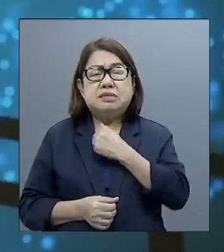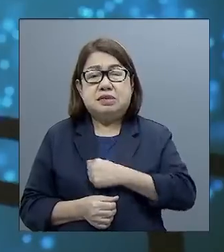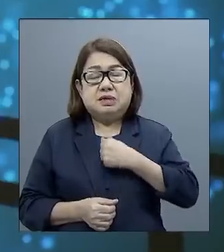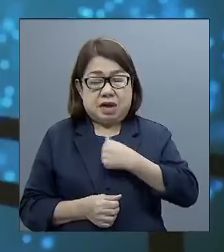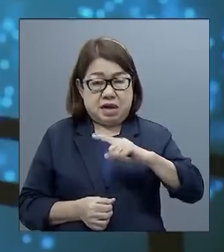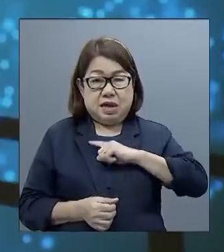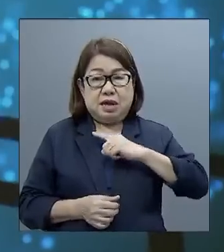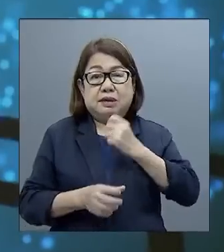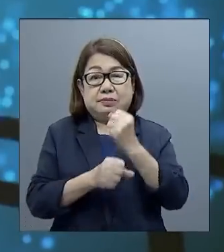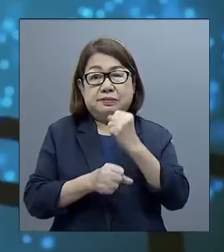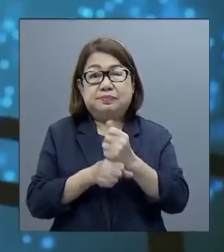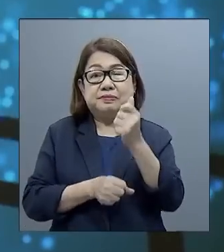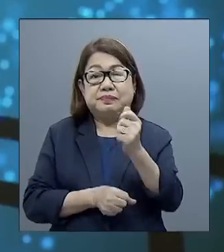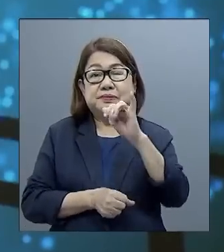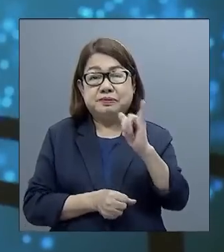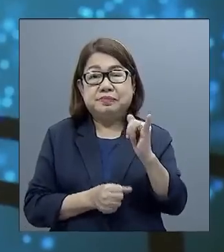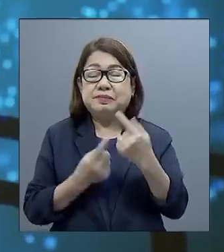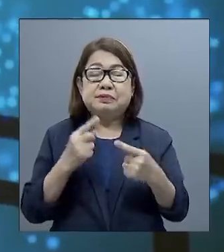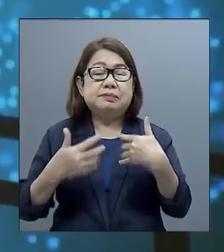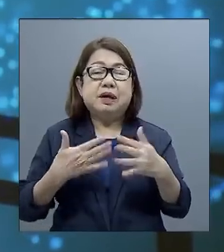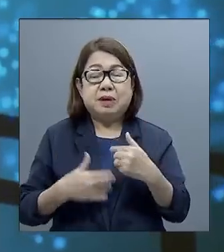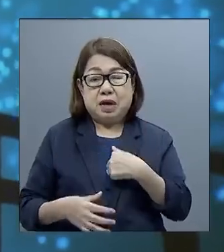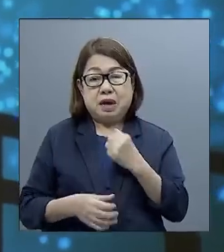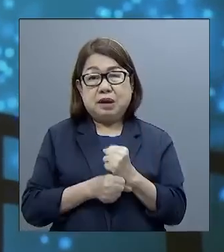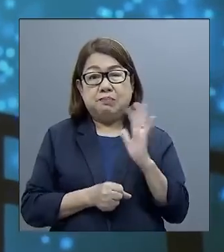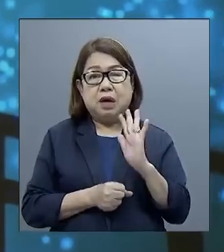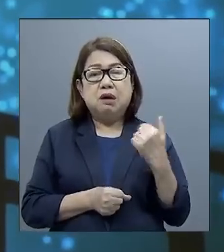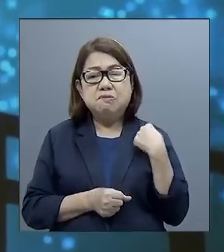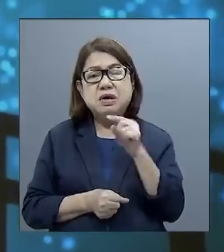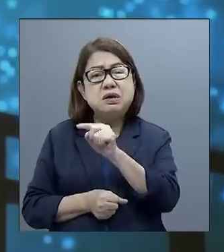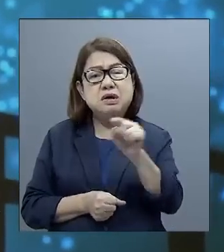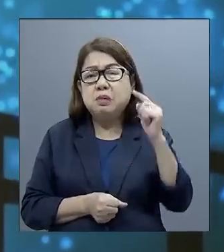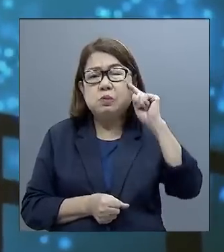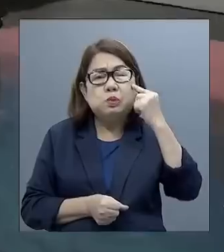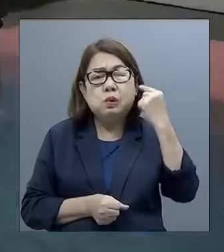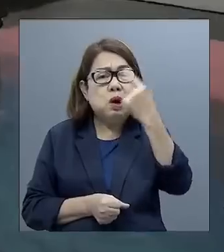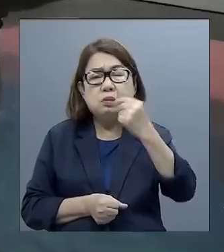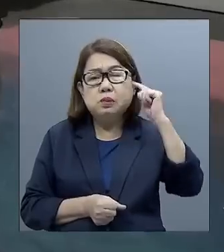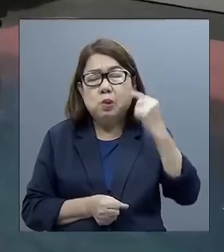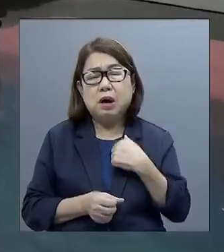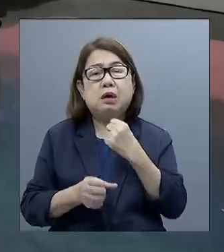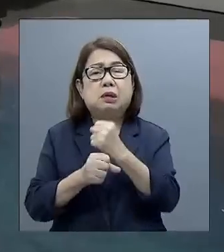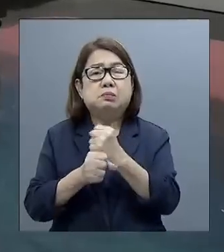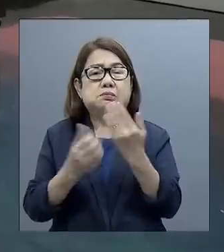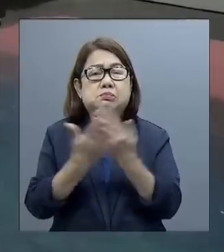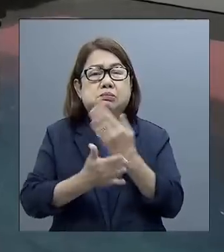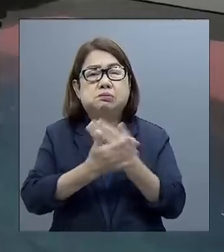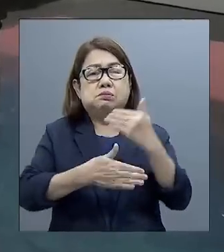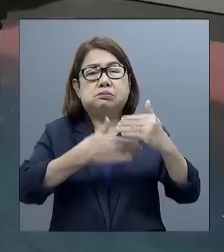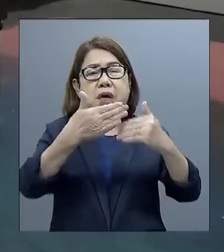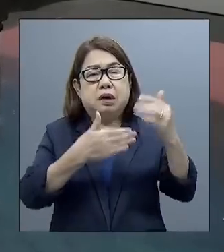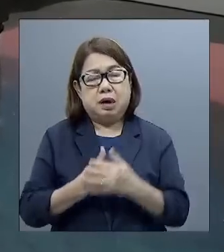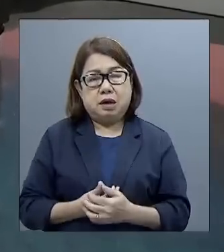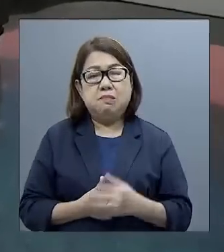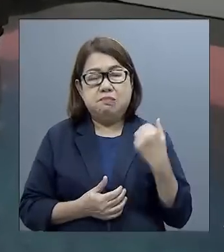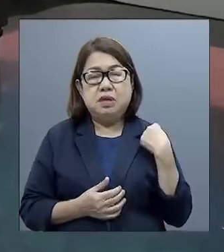าแต่ก็ปลอบใจตัวเองว่าต่อให้เขาไม่ทำก็อาจจะต้องมีใครสักคนหนึ่งที่ก้าวเข้ามาแล้วก็พัฒนาเทคโนโลยีนี้แทนเขาก็ได้ค ่ะ